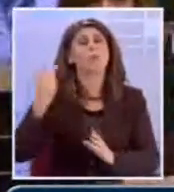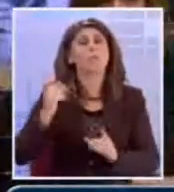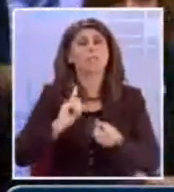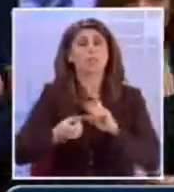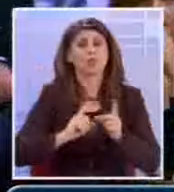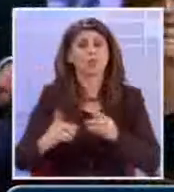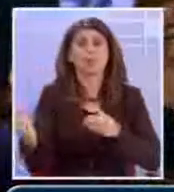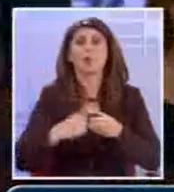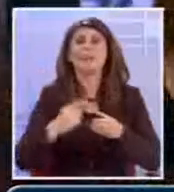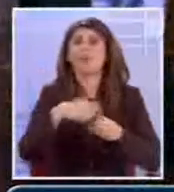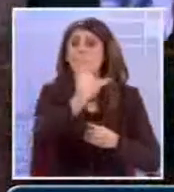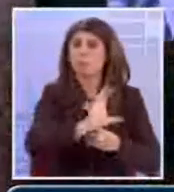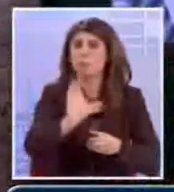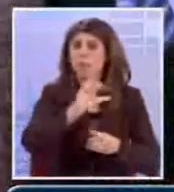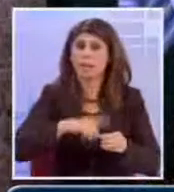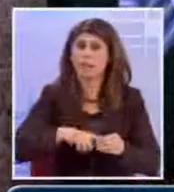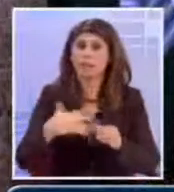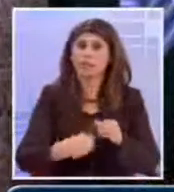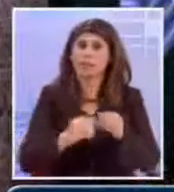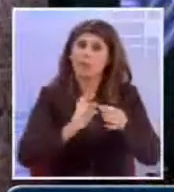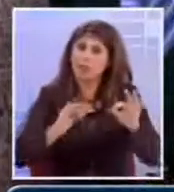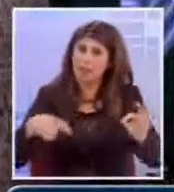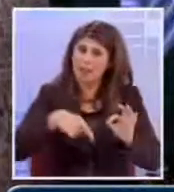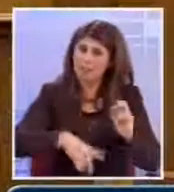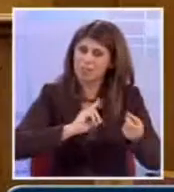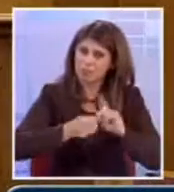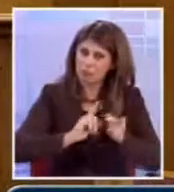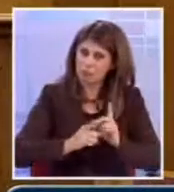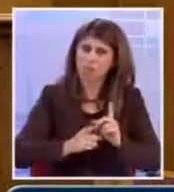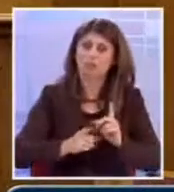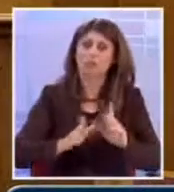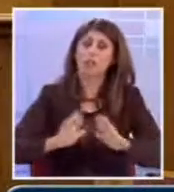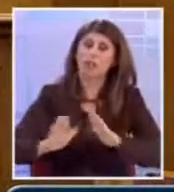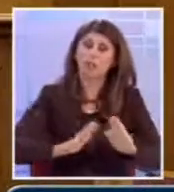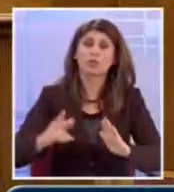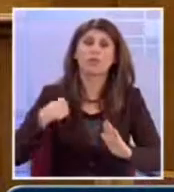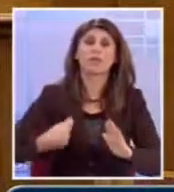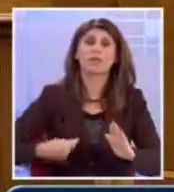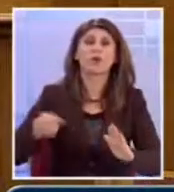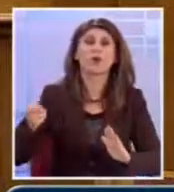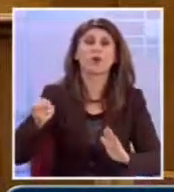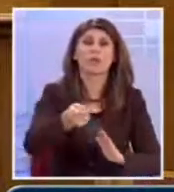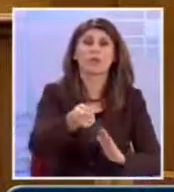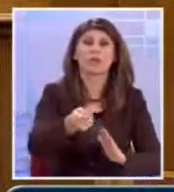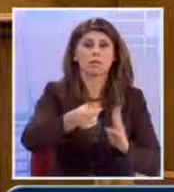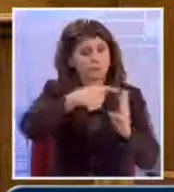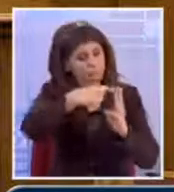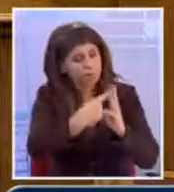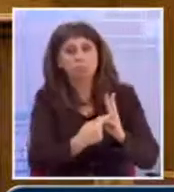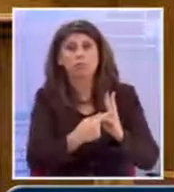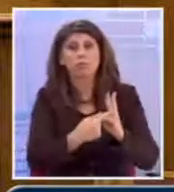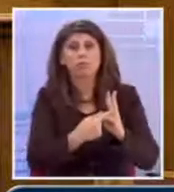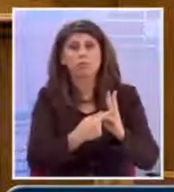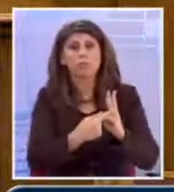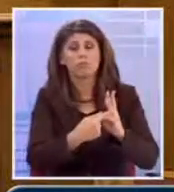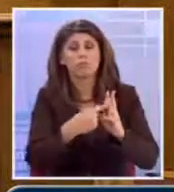εταίρους και οι παράμετροι αυτής της συμφωνίας, καθώς και η διευθέτηση του δημοσίου χρέους, παραμένουν ανοιχτά